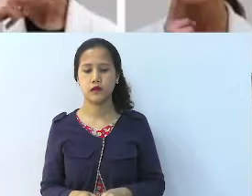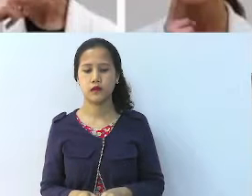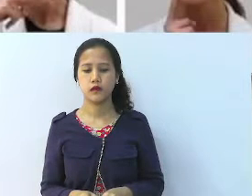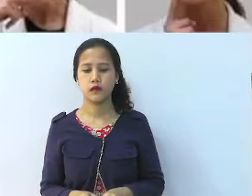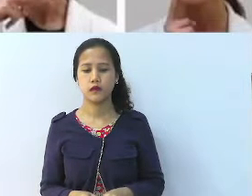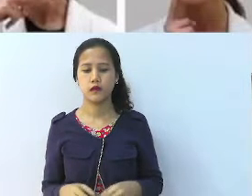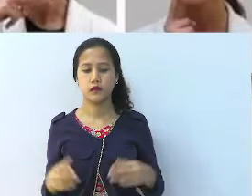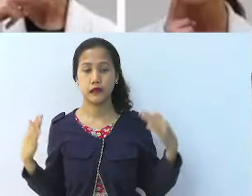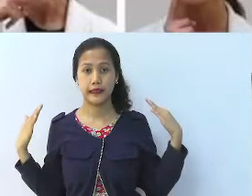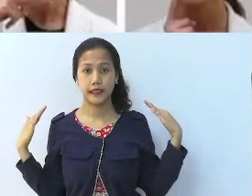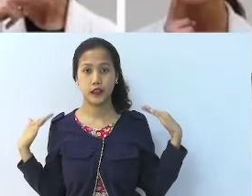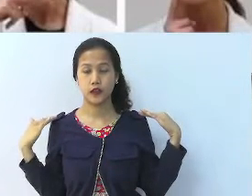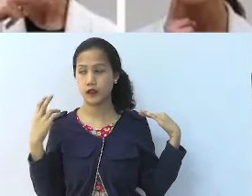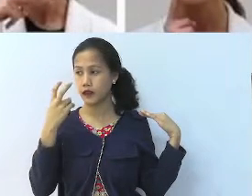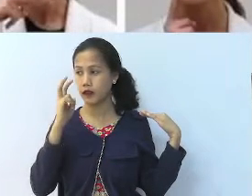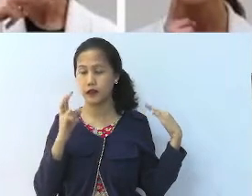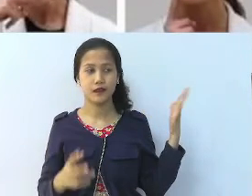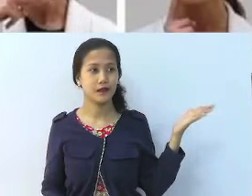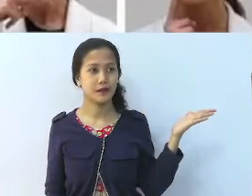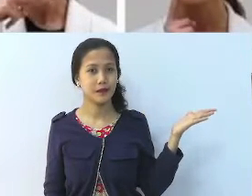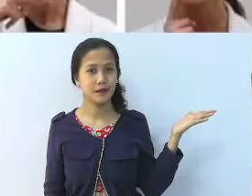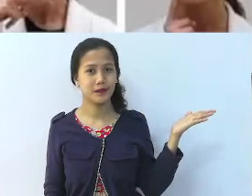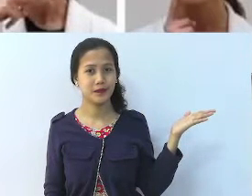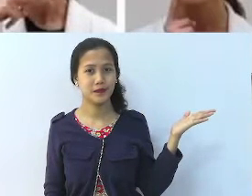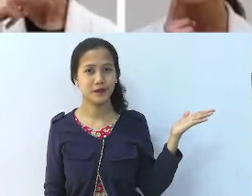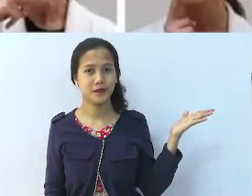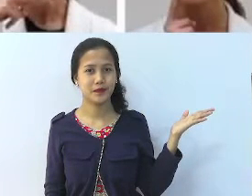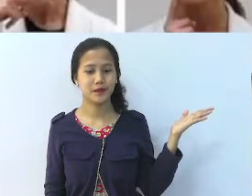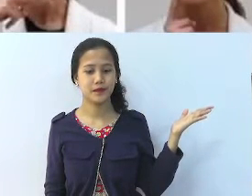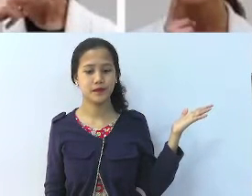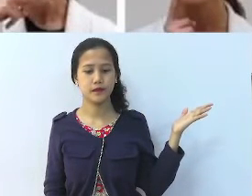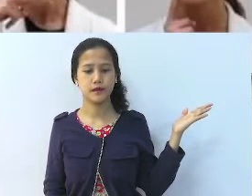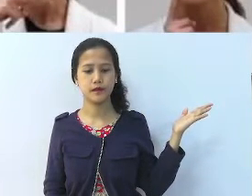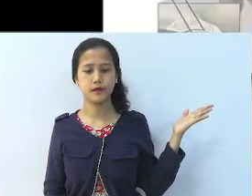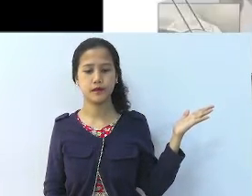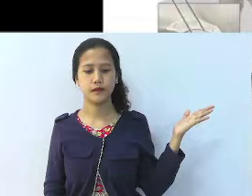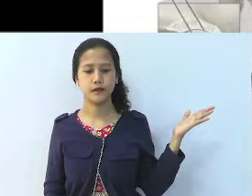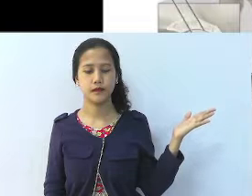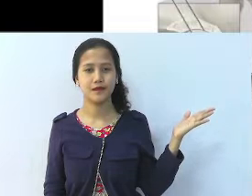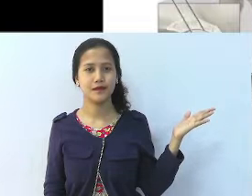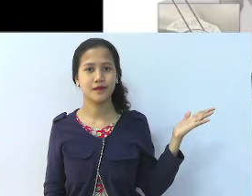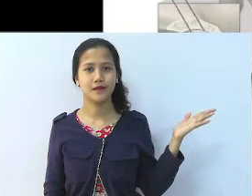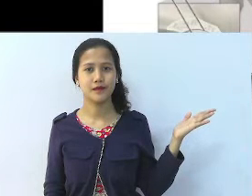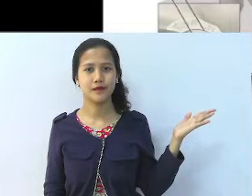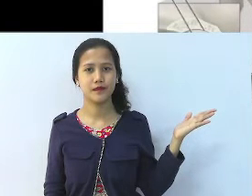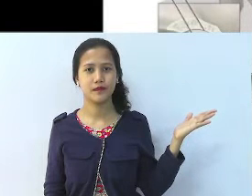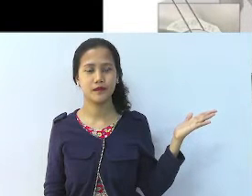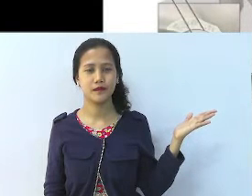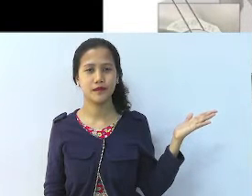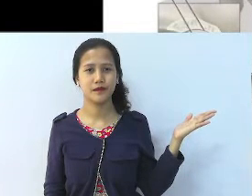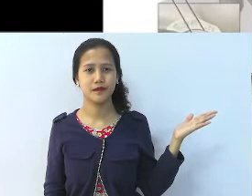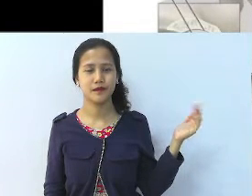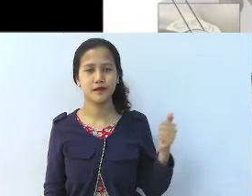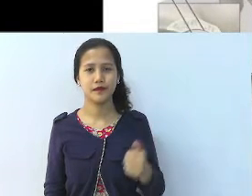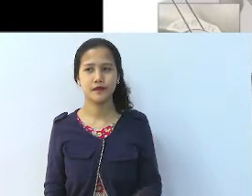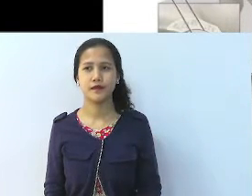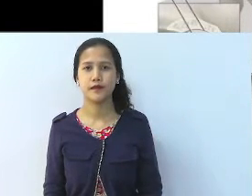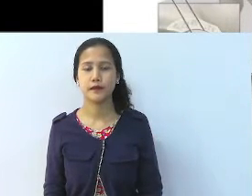1, 2, 3. 6 na beses din po. Huwag nyo pong dadalhin yung ulo nyo paharap, ha? Naka-neutral position po